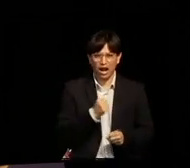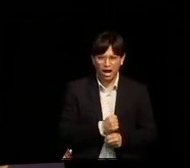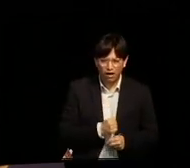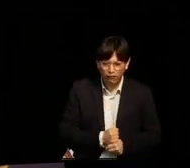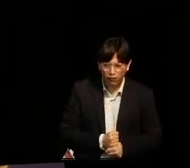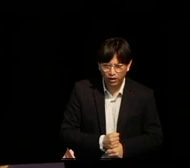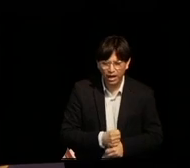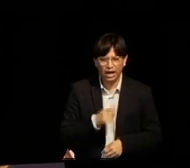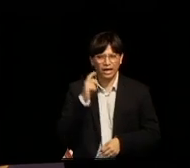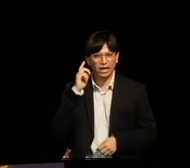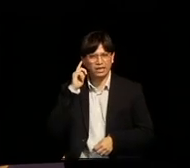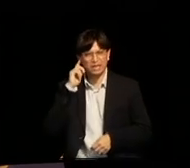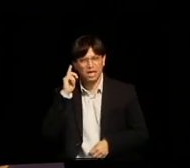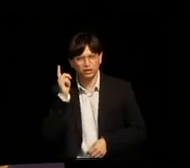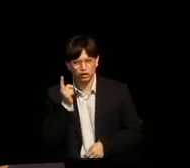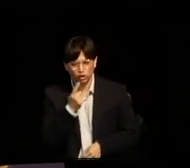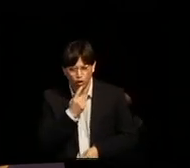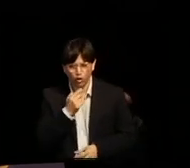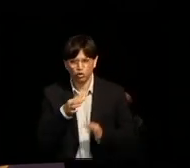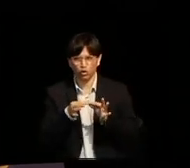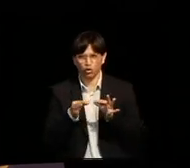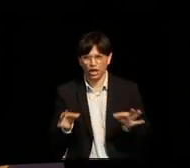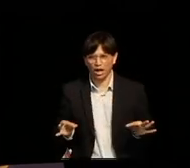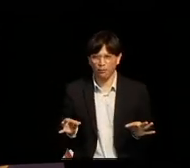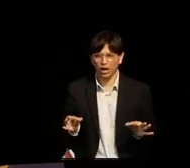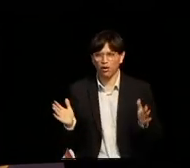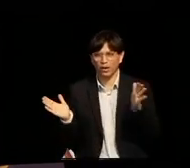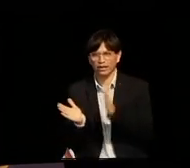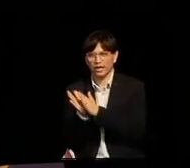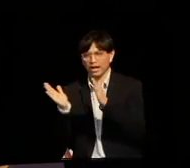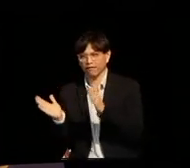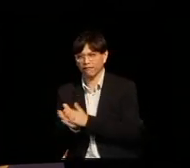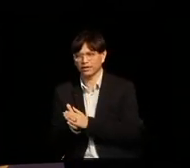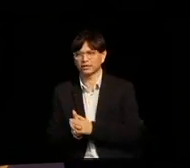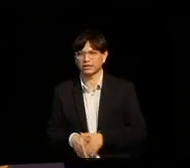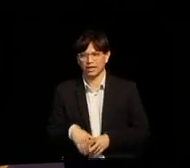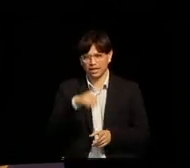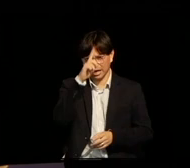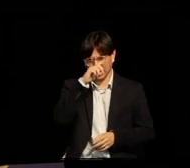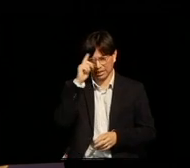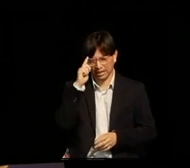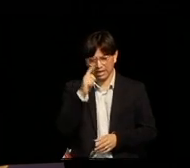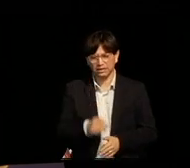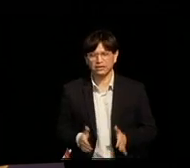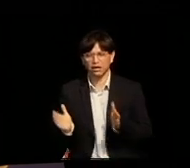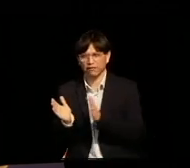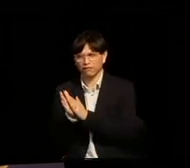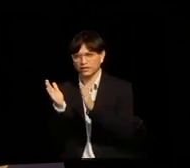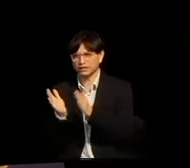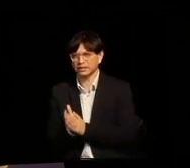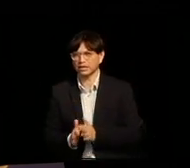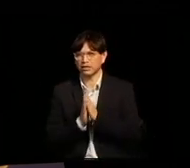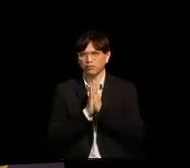un'esperienza di celebrazione liturgica un'esperienza di vita comunitaria un'esperienza di preghiera No questo è